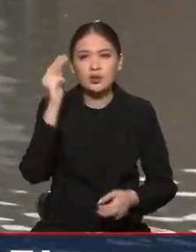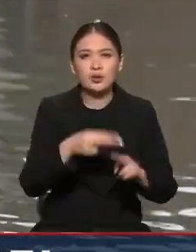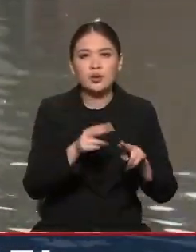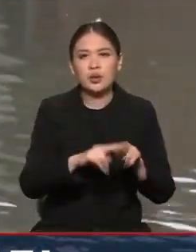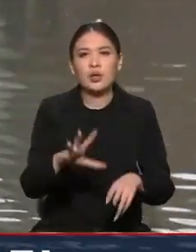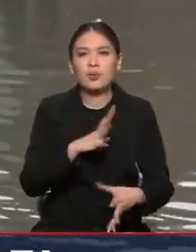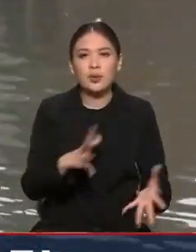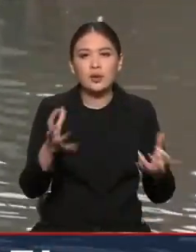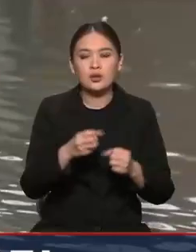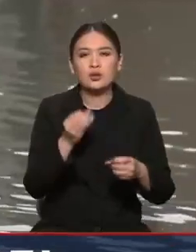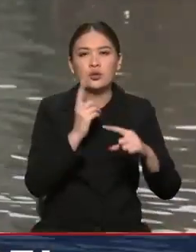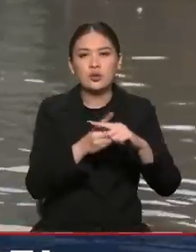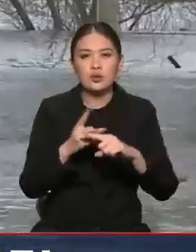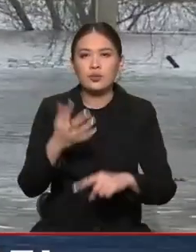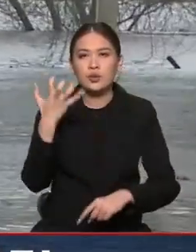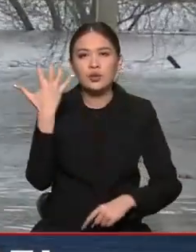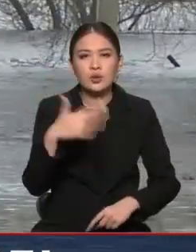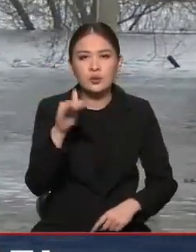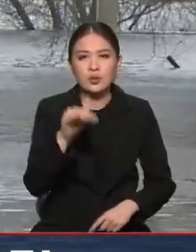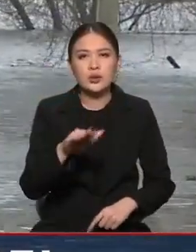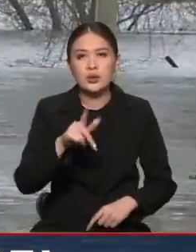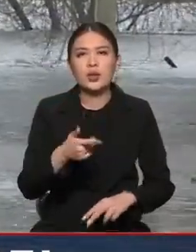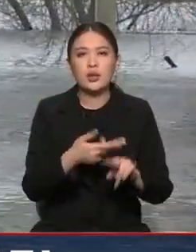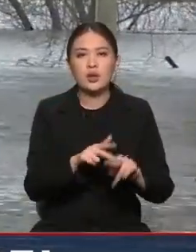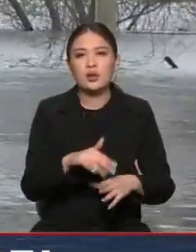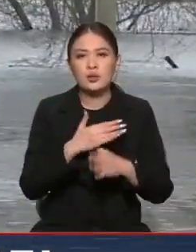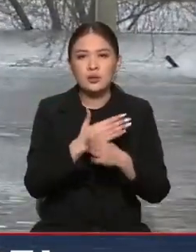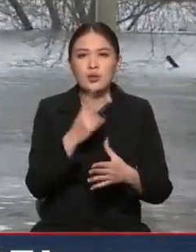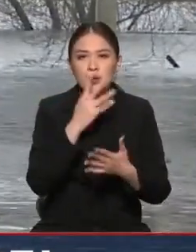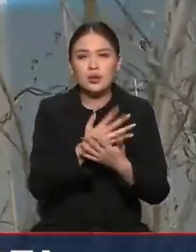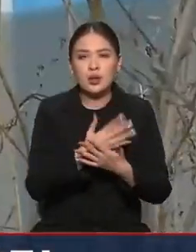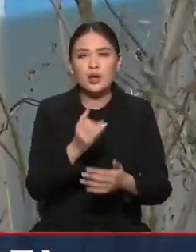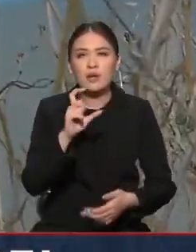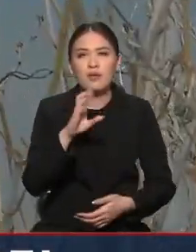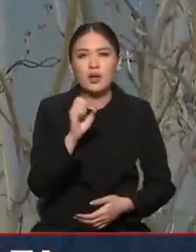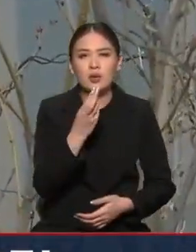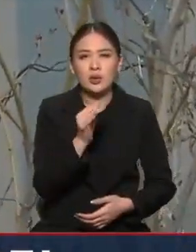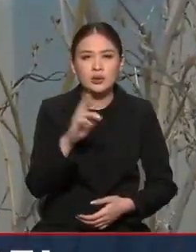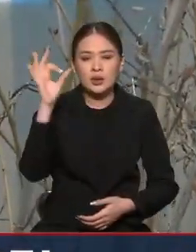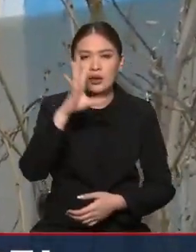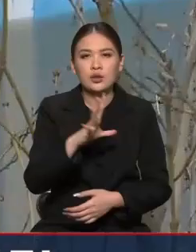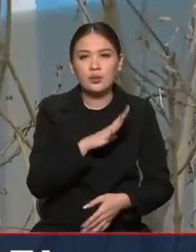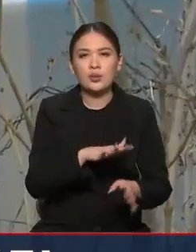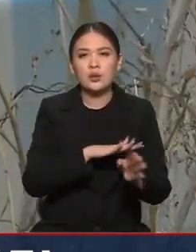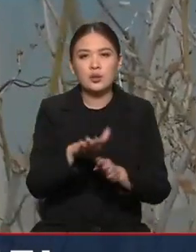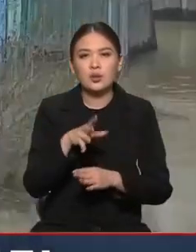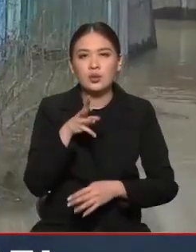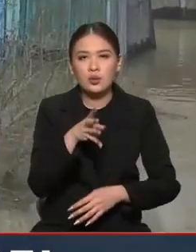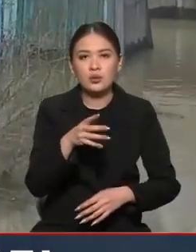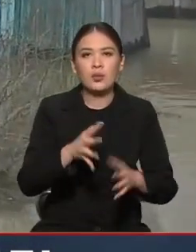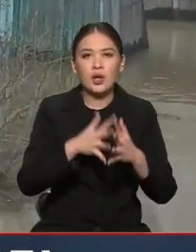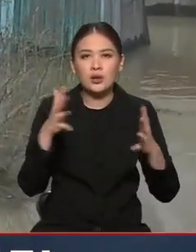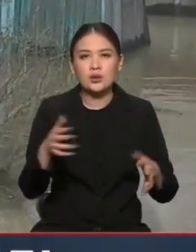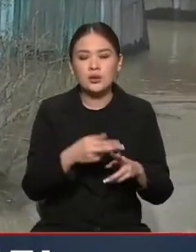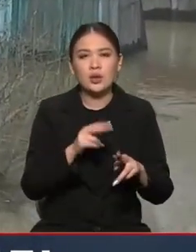алу үшін қосымша 550 мың теңгеге дейін көмек көрсетеді. Сонымен қатар эвакуациялық орталықтарда болған 4 мыңнан аса